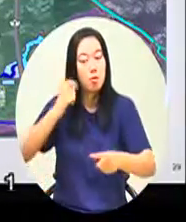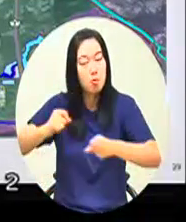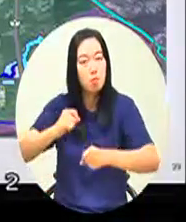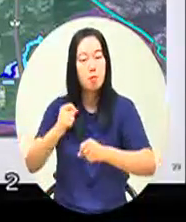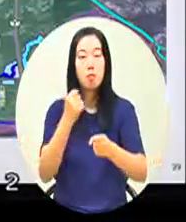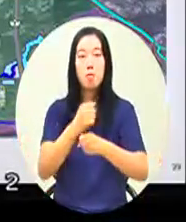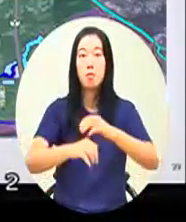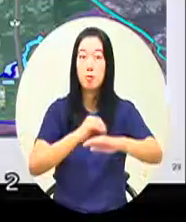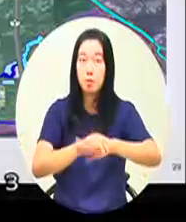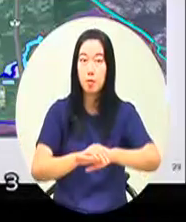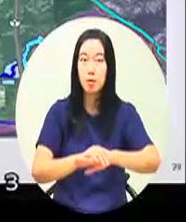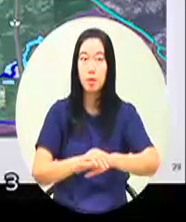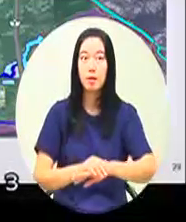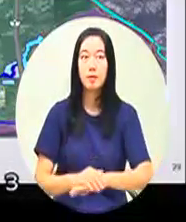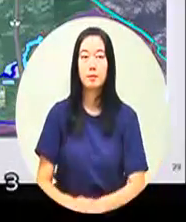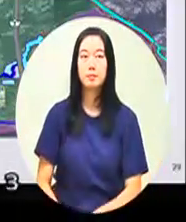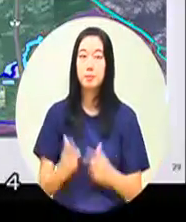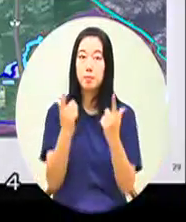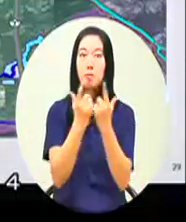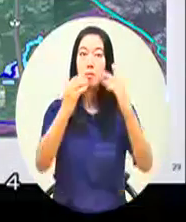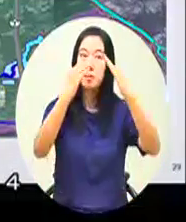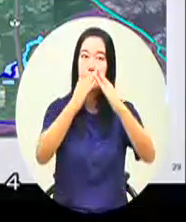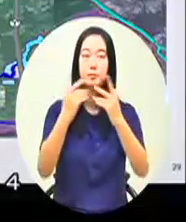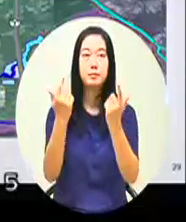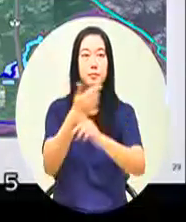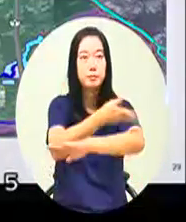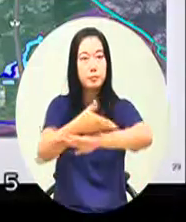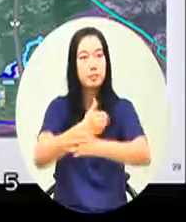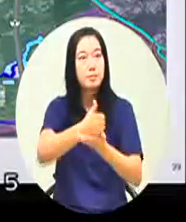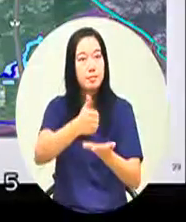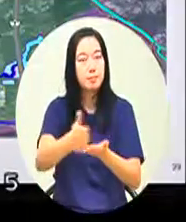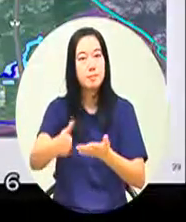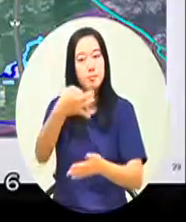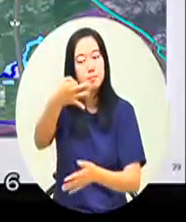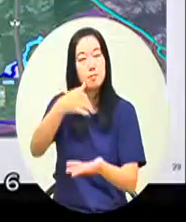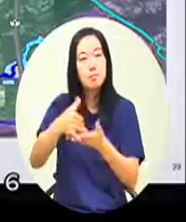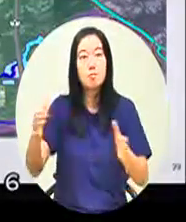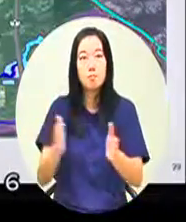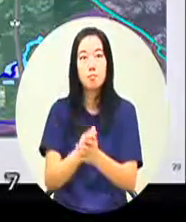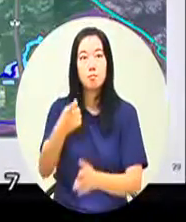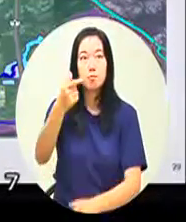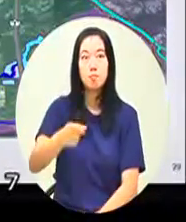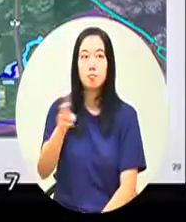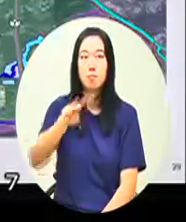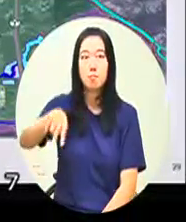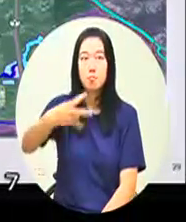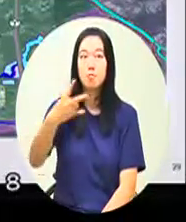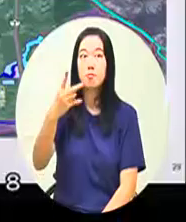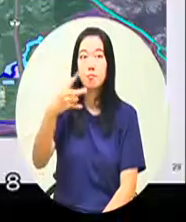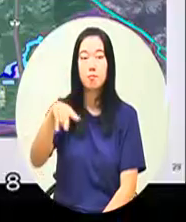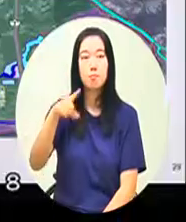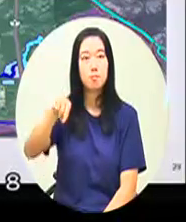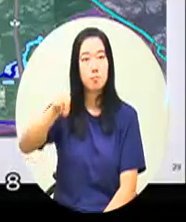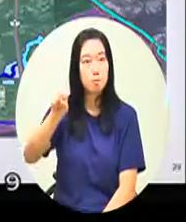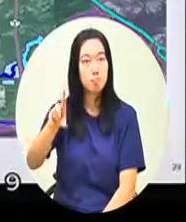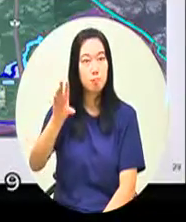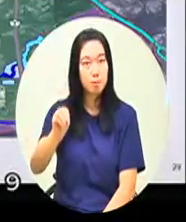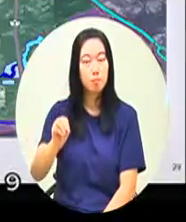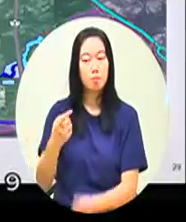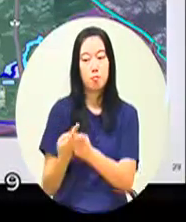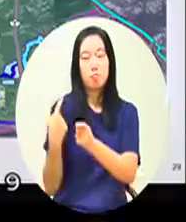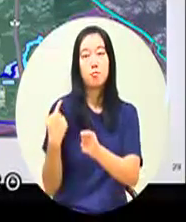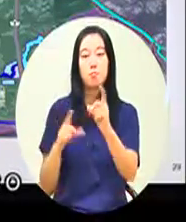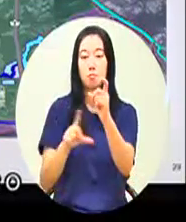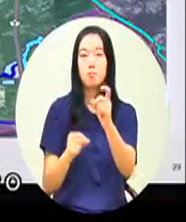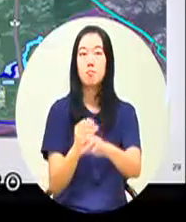发包。那另外北屋排水的部分，我们总经费是1亿2100万，这个部分已经在去年的十月开工，